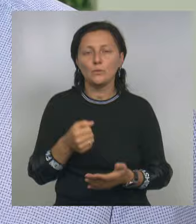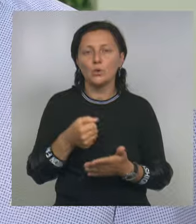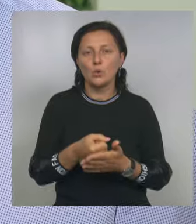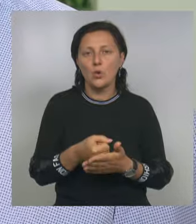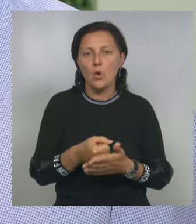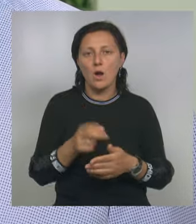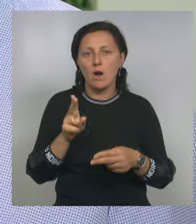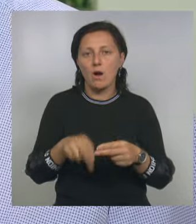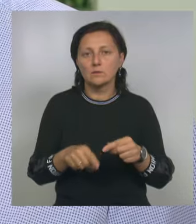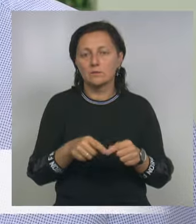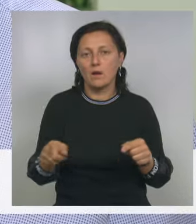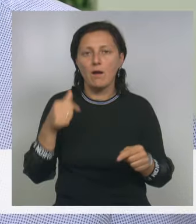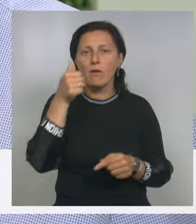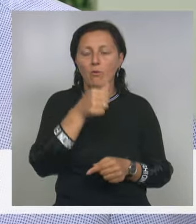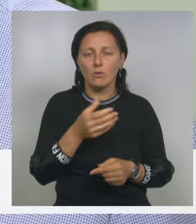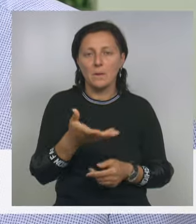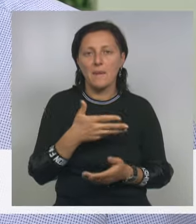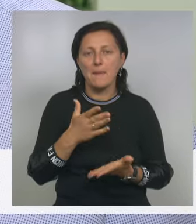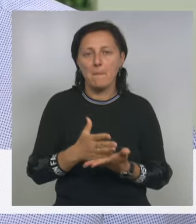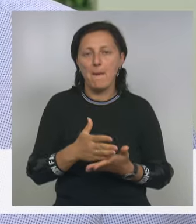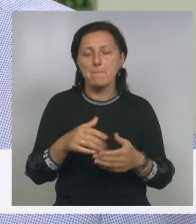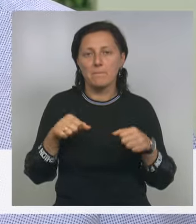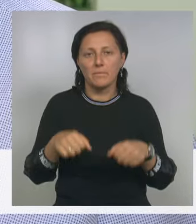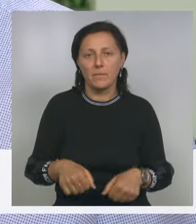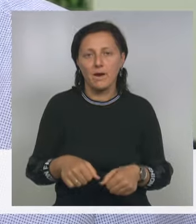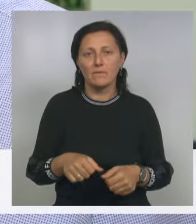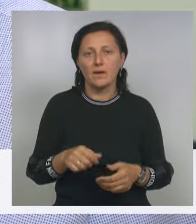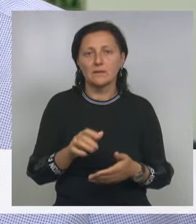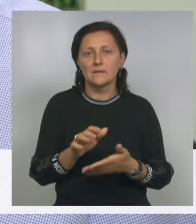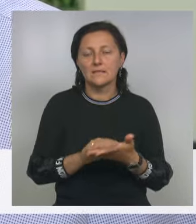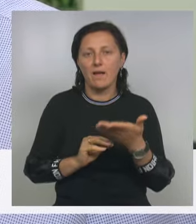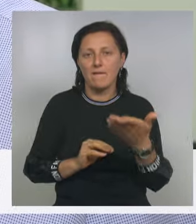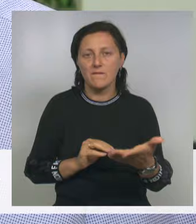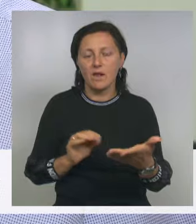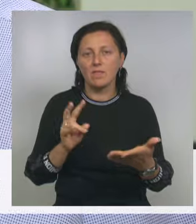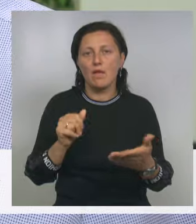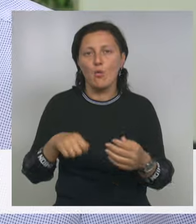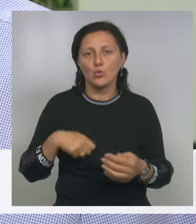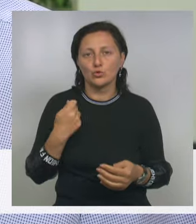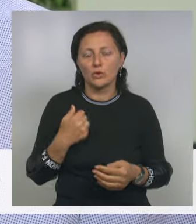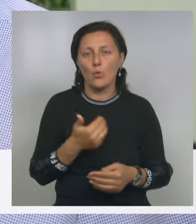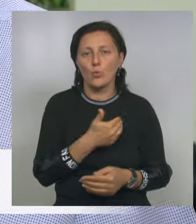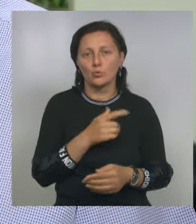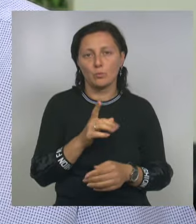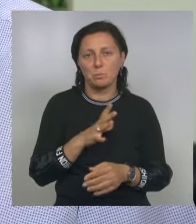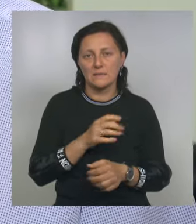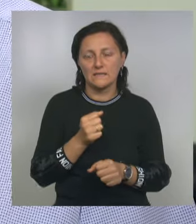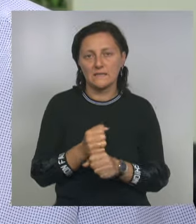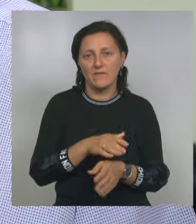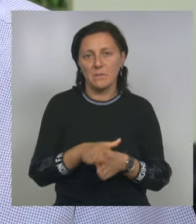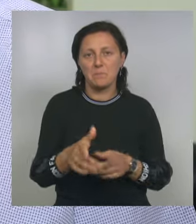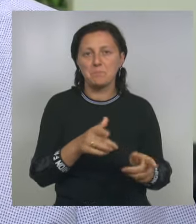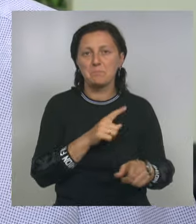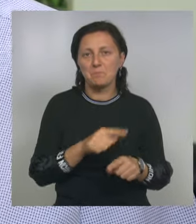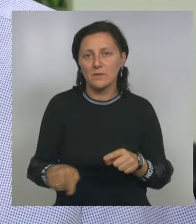мы имеем право подаваться на ущерб. Но, естественно, мы хотим, чтобы это сделано быстро было. И Минсельхоз от